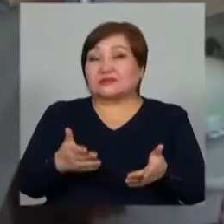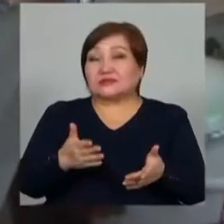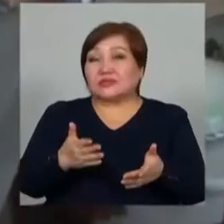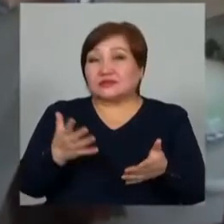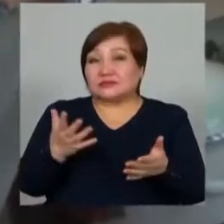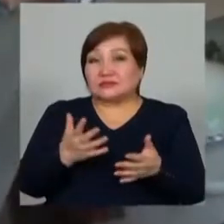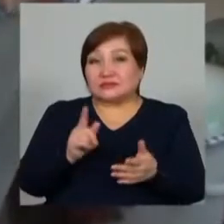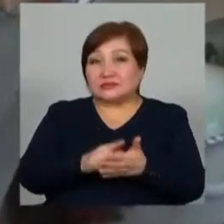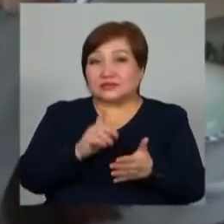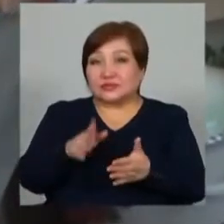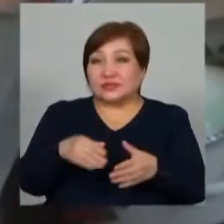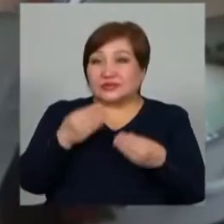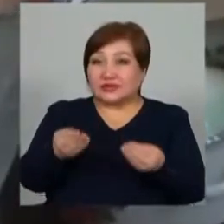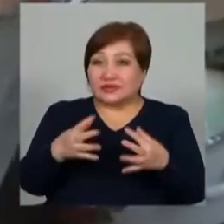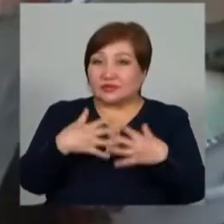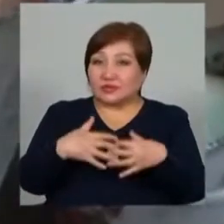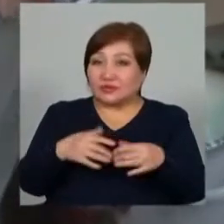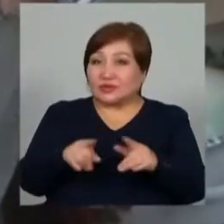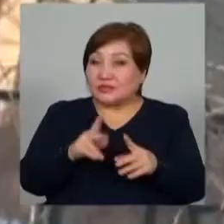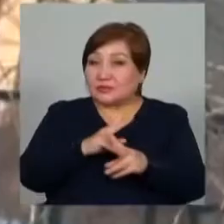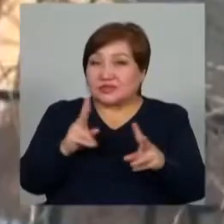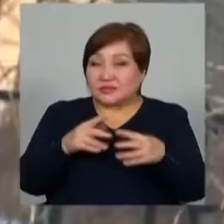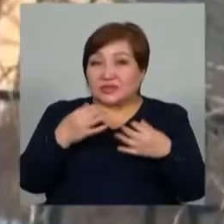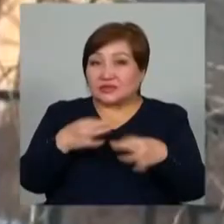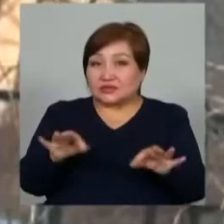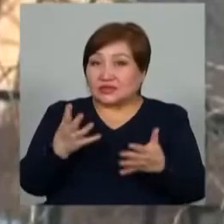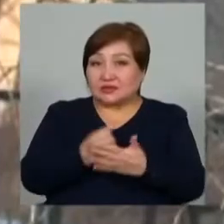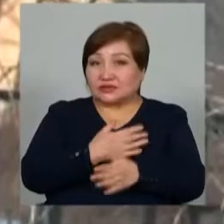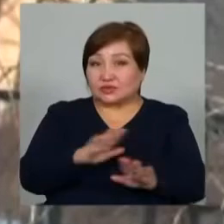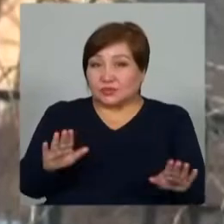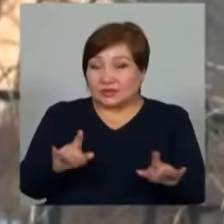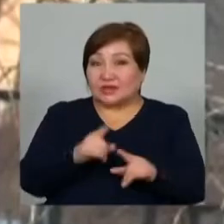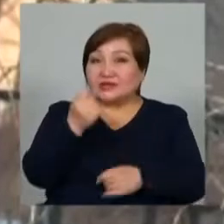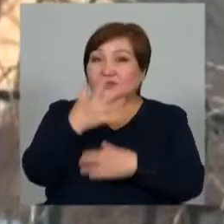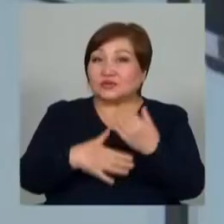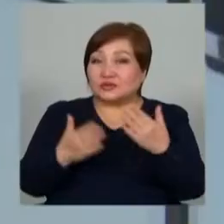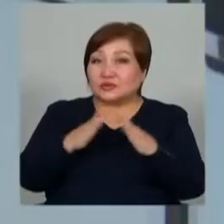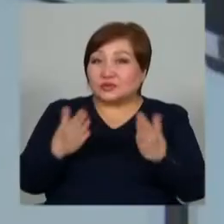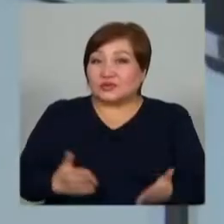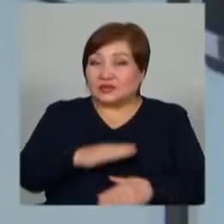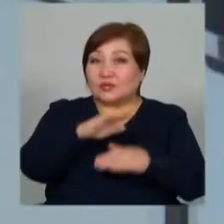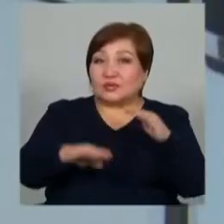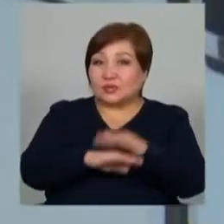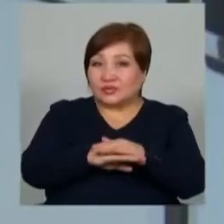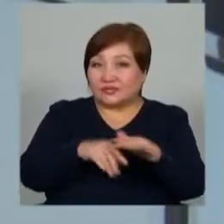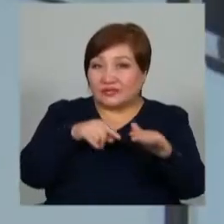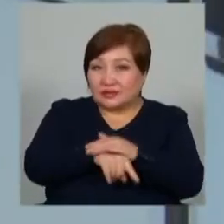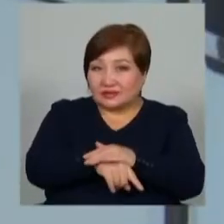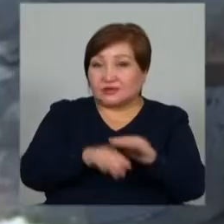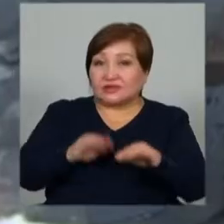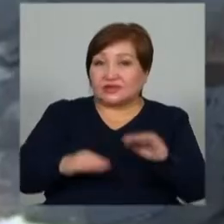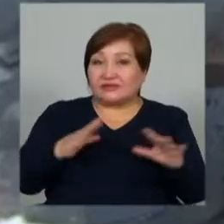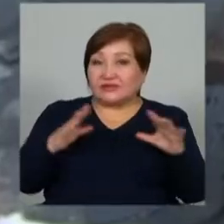қою керек. Сондықтан бізден ешқандай ешкім разрешение алған жоқ. Елорда тұрғындарының ұясында орналасқан фитнес орталығына наразы